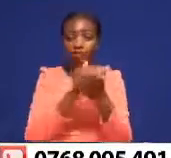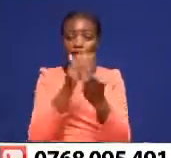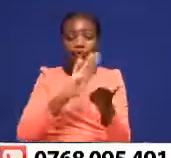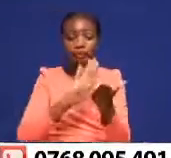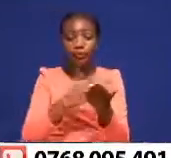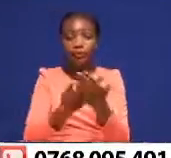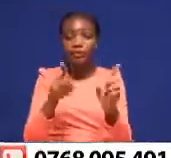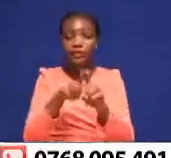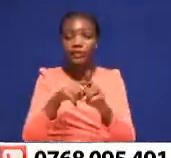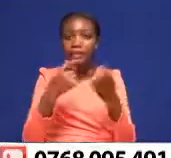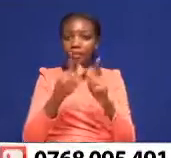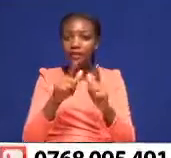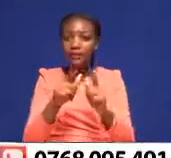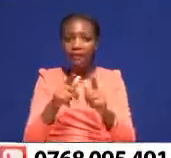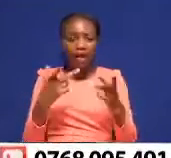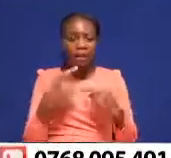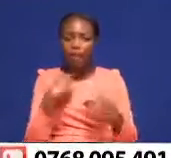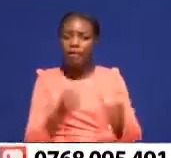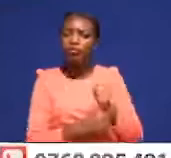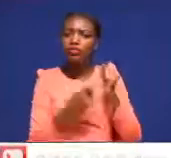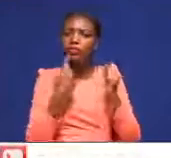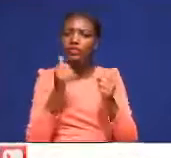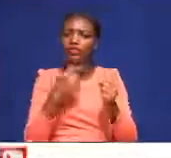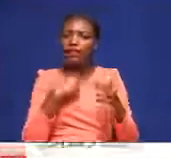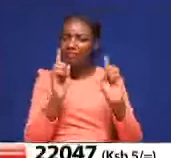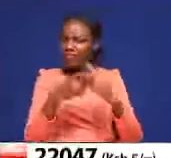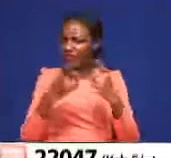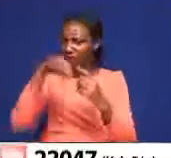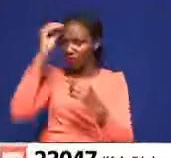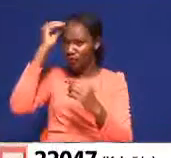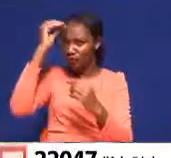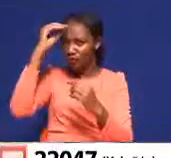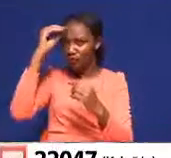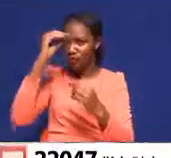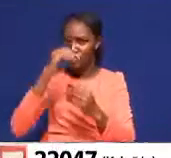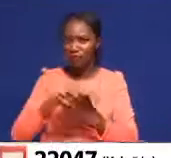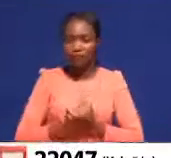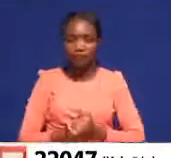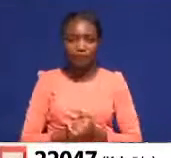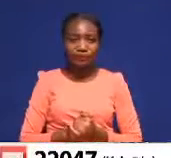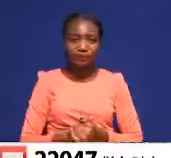wao wanaonekana kuwa na misimamo tofauti. Mwangi Maina,